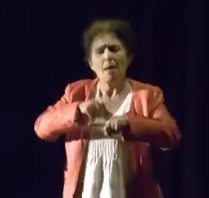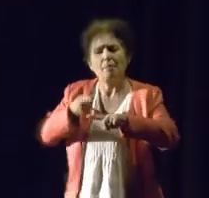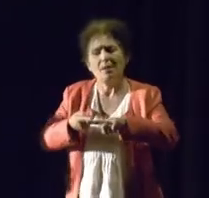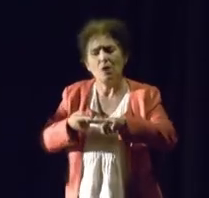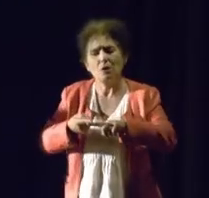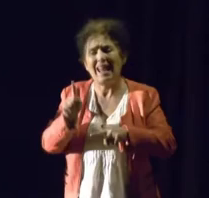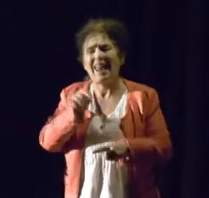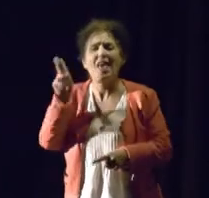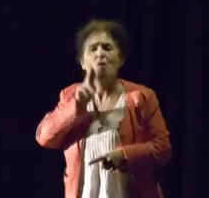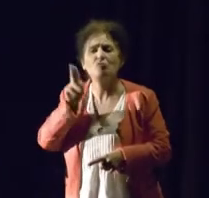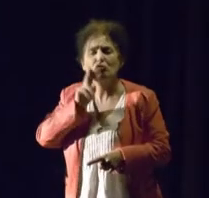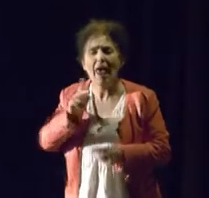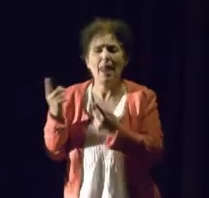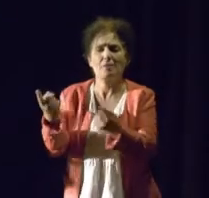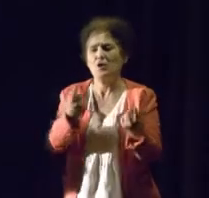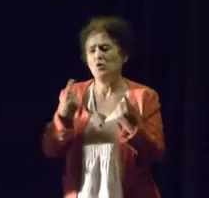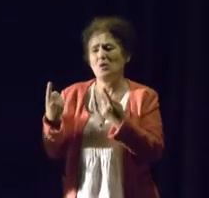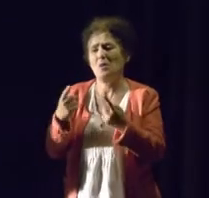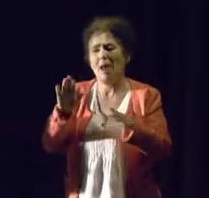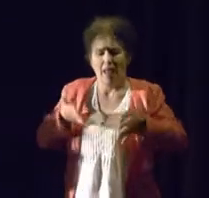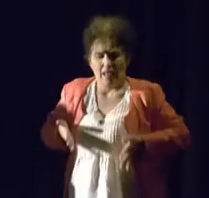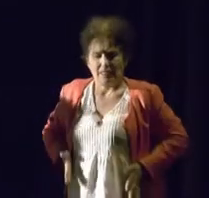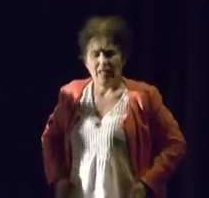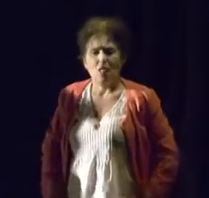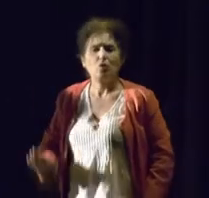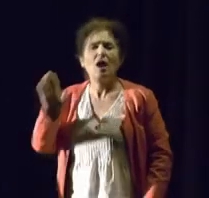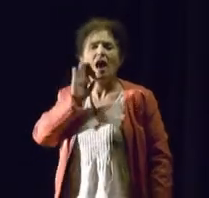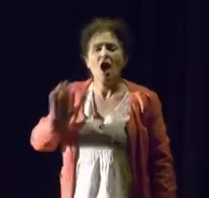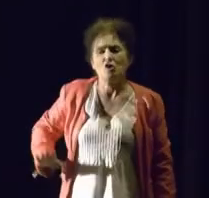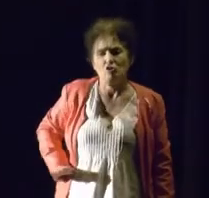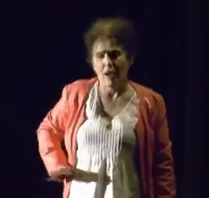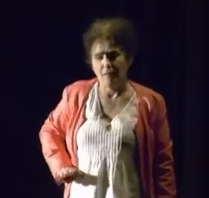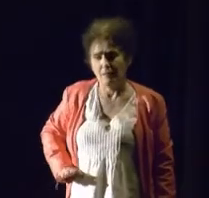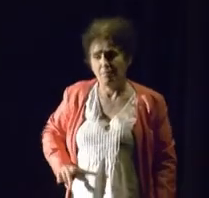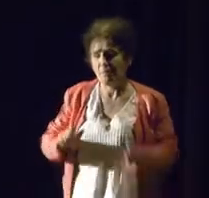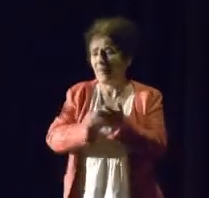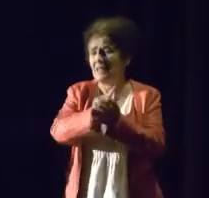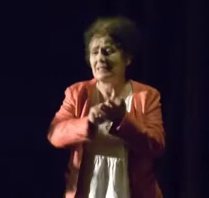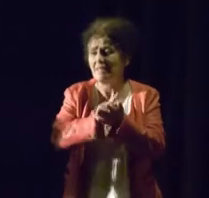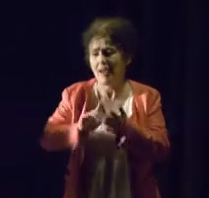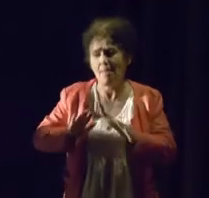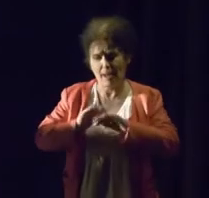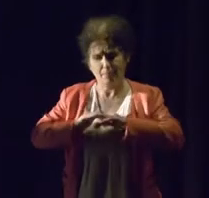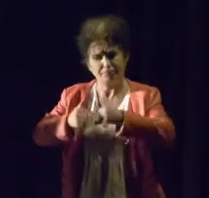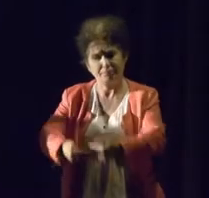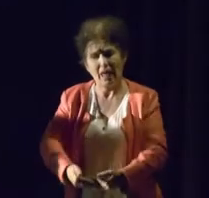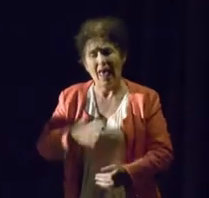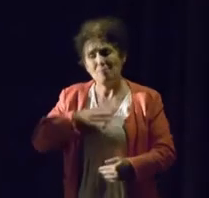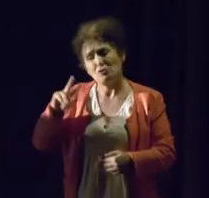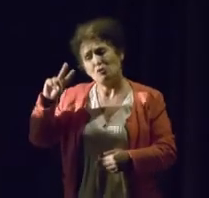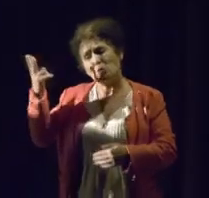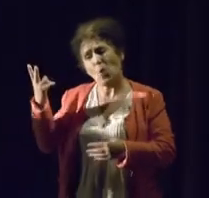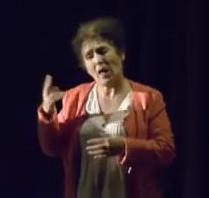е невообичаена состојба на телото на жената. За време на бременоста имаш туѓо